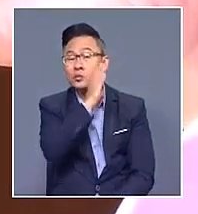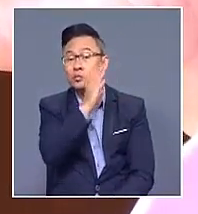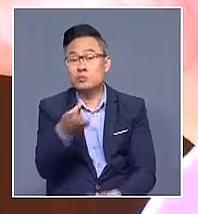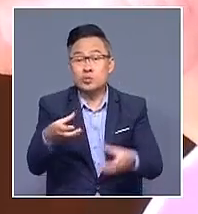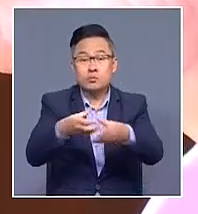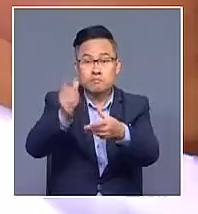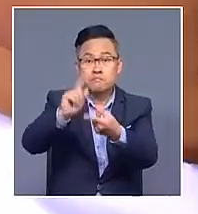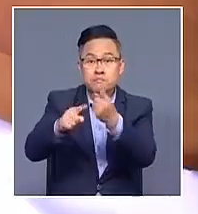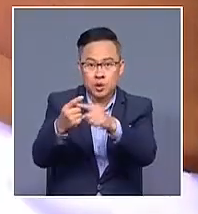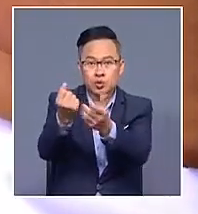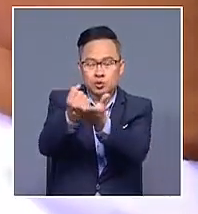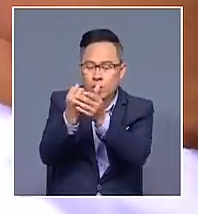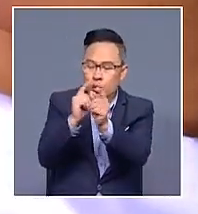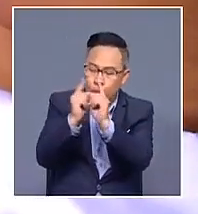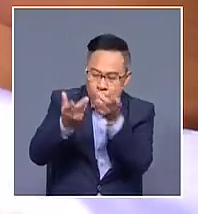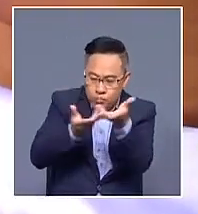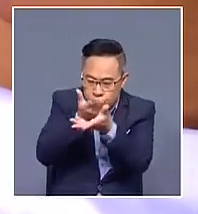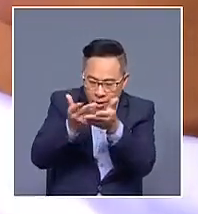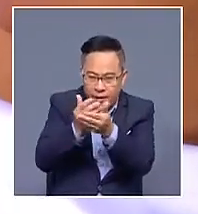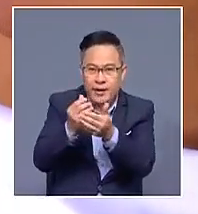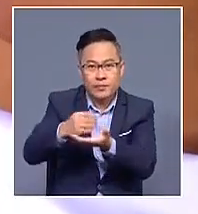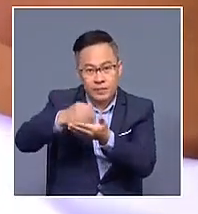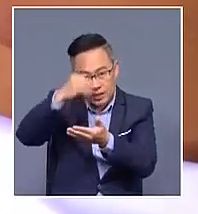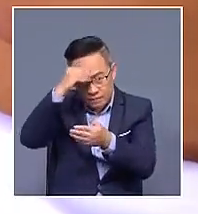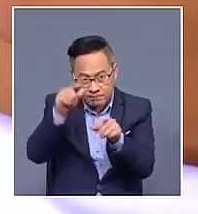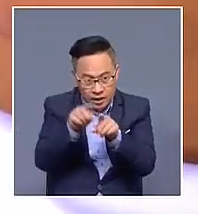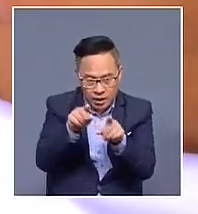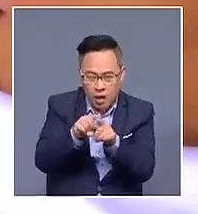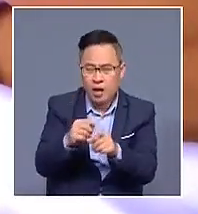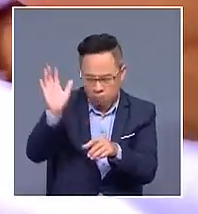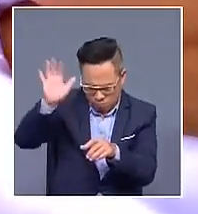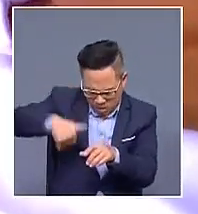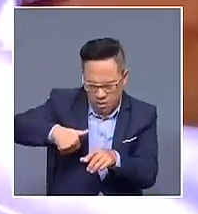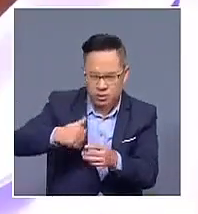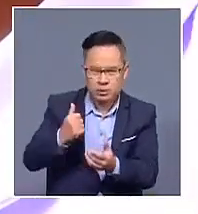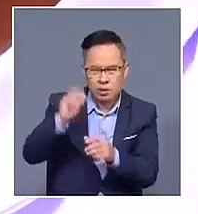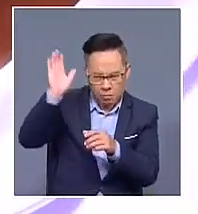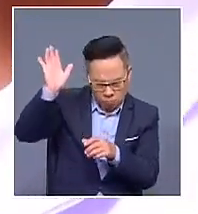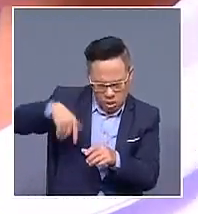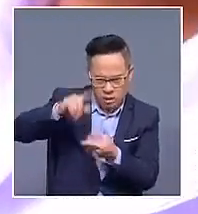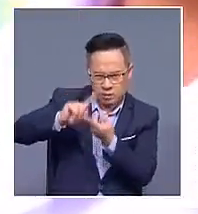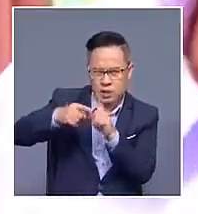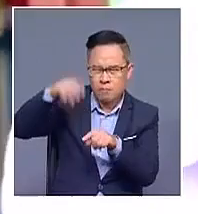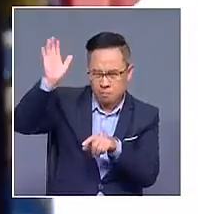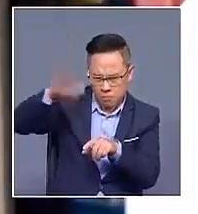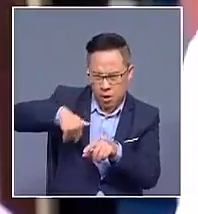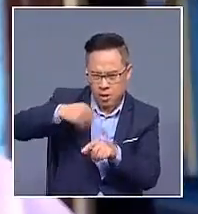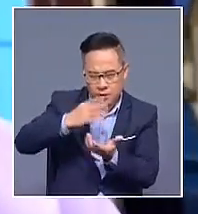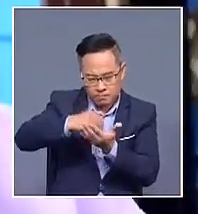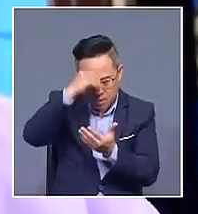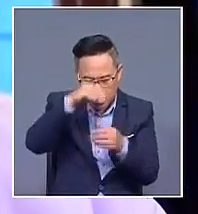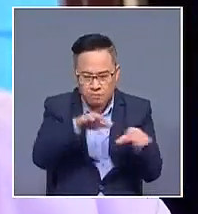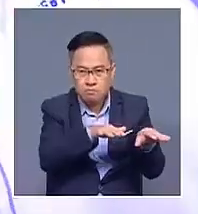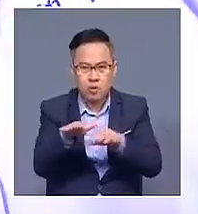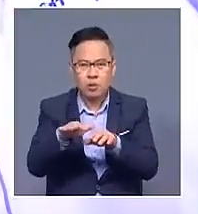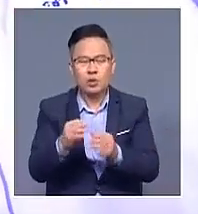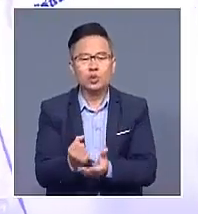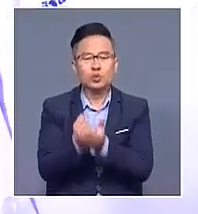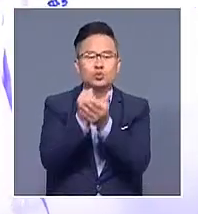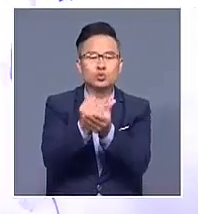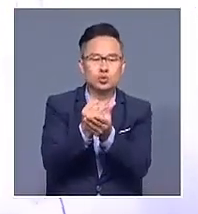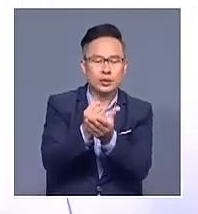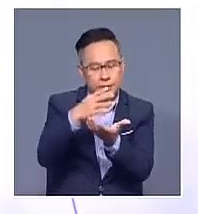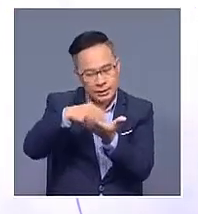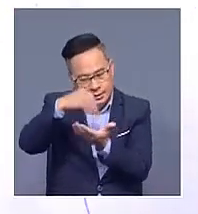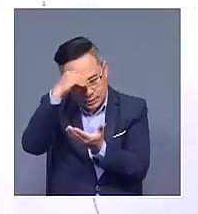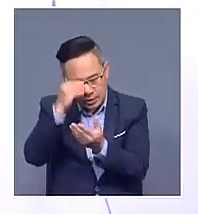ด้วยเงี้ยนะคะก็คือแบบสมมติหาเพื่อนอีกคนนึงก็ได้บอกว่าเฮ้ยเธอเรามาเรียนเป็นเพื่อนกันนะอย่างนี้มันก็จะเป็นเทคนิคนะช่วยกันเรียนช่วย